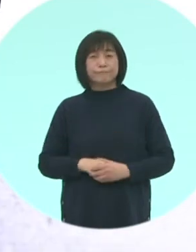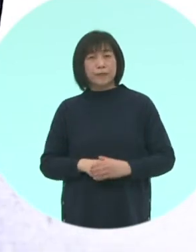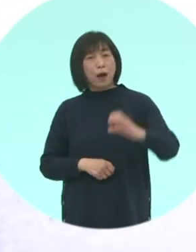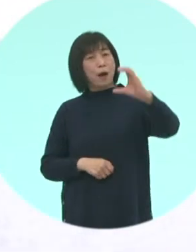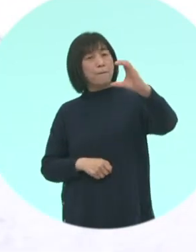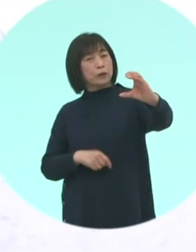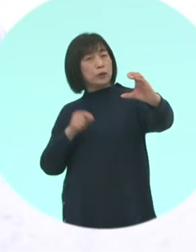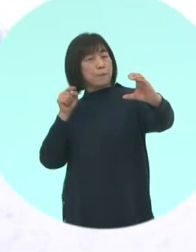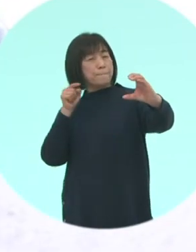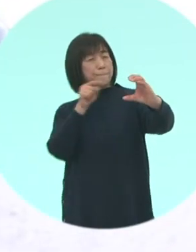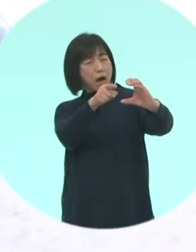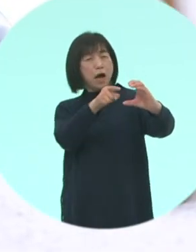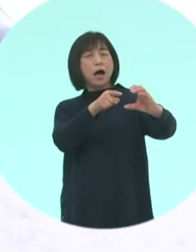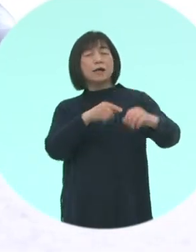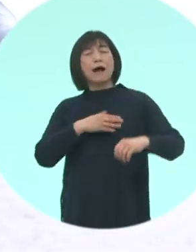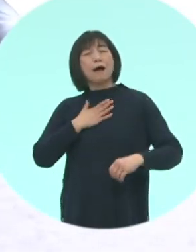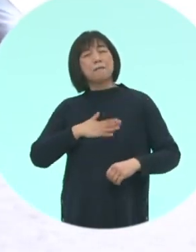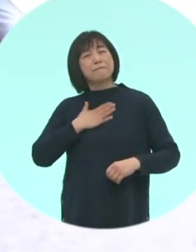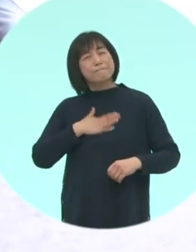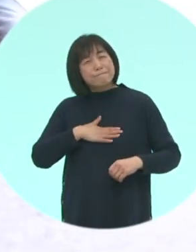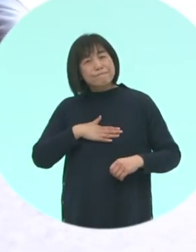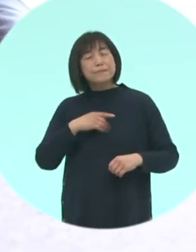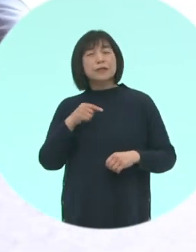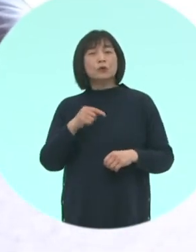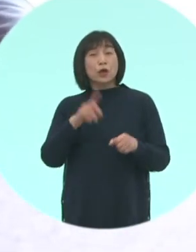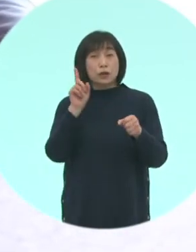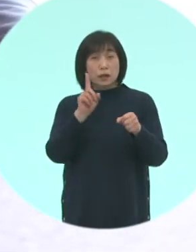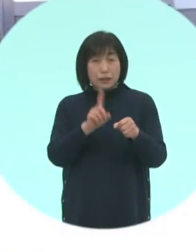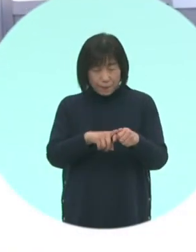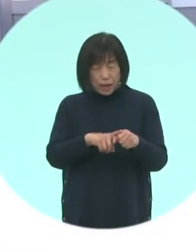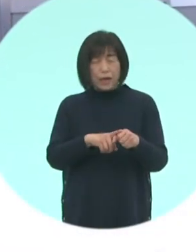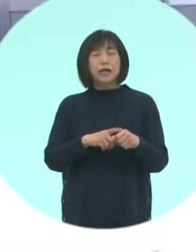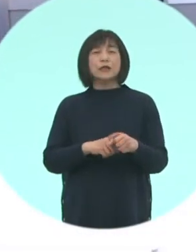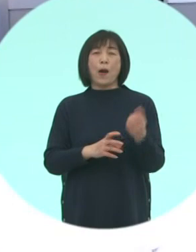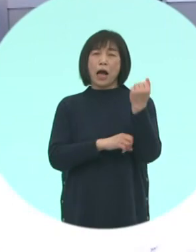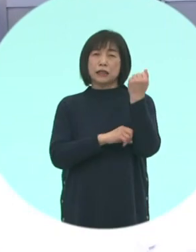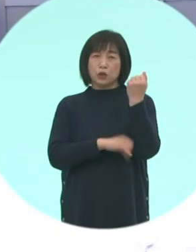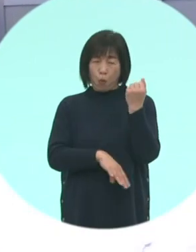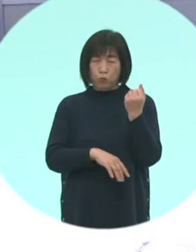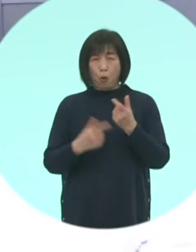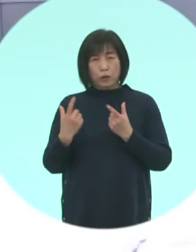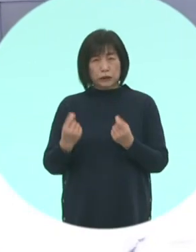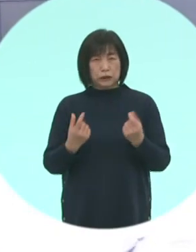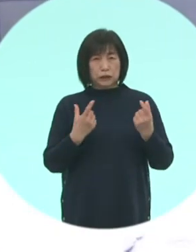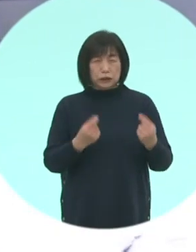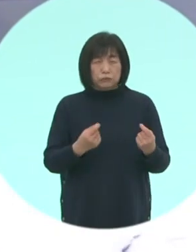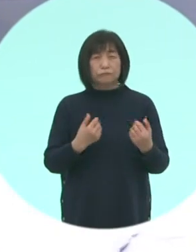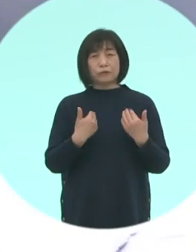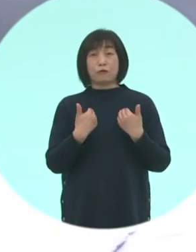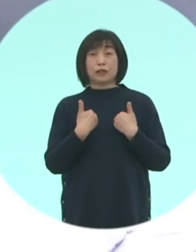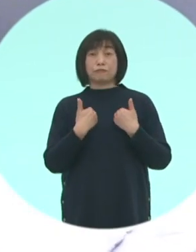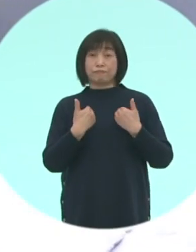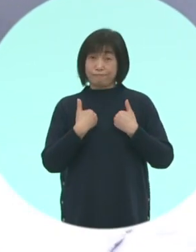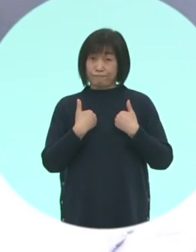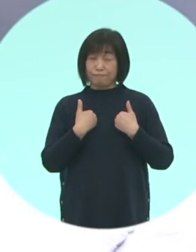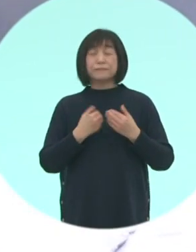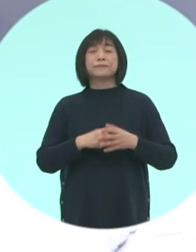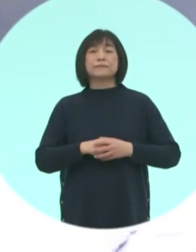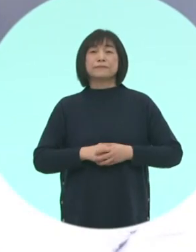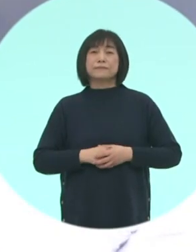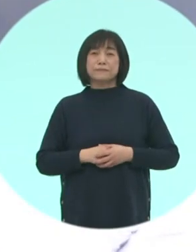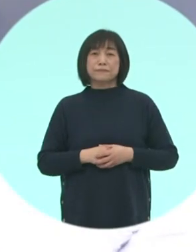は快感なんですよね。でそれを得るためにはきちっとした基本ができてないとできないですので